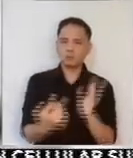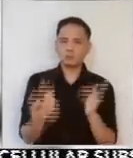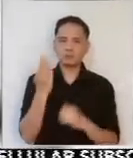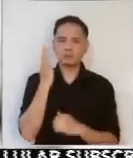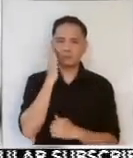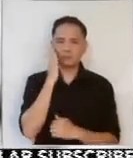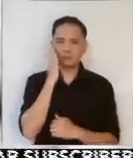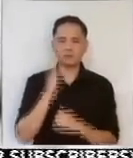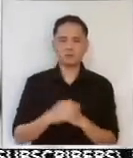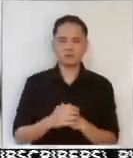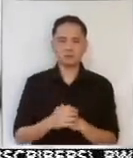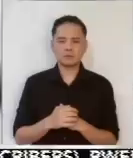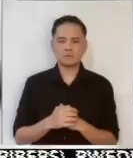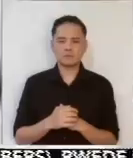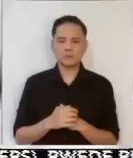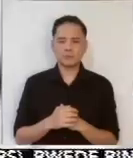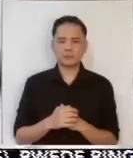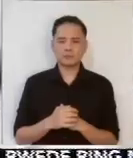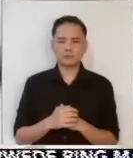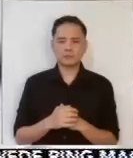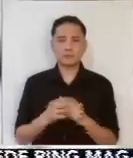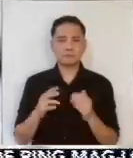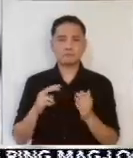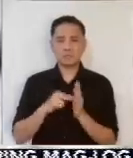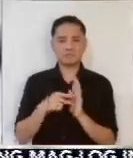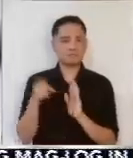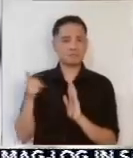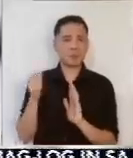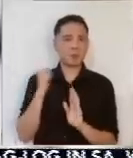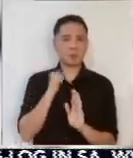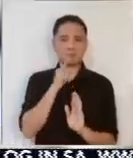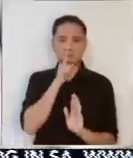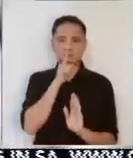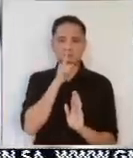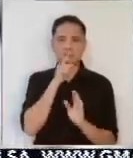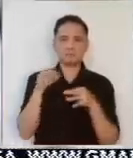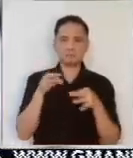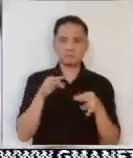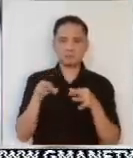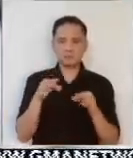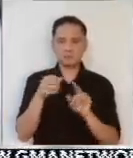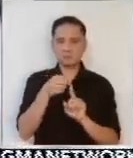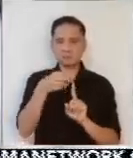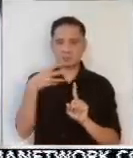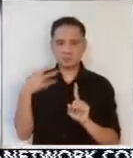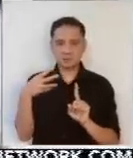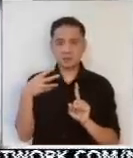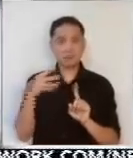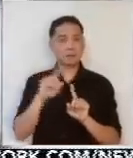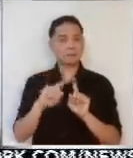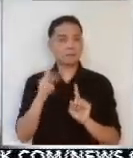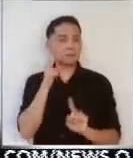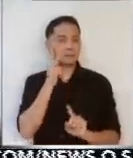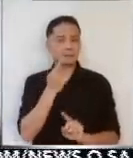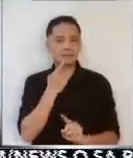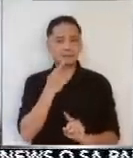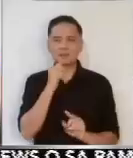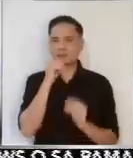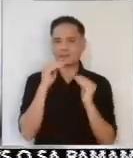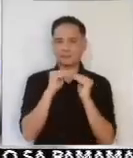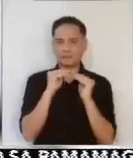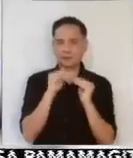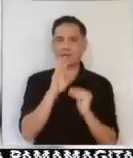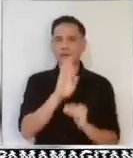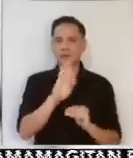sinasabi at hindi naman niya kailangan ipaliwanag. Ang sabi ng Pangulo, hindi raw kasi naging patas ang pagtrato sa kaso ni Pemberton, kaya nito binigyan ng pardon.